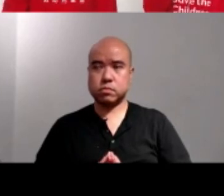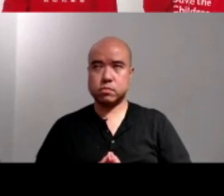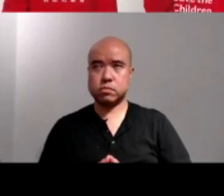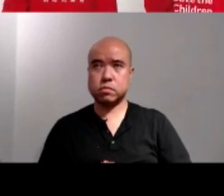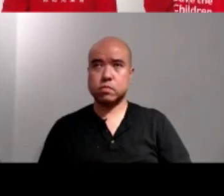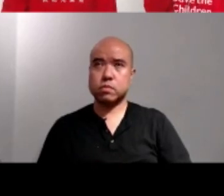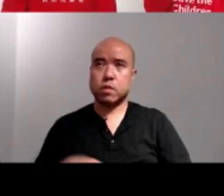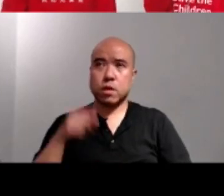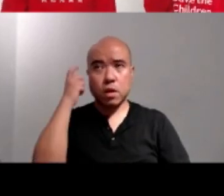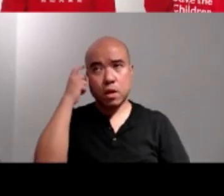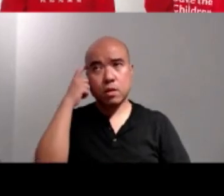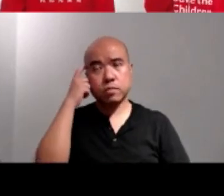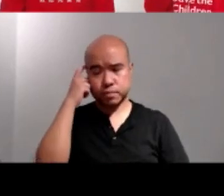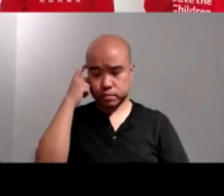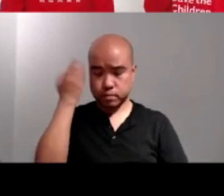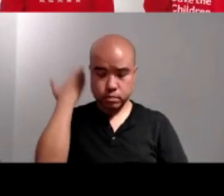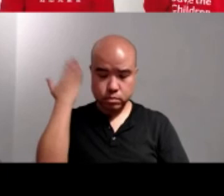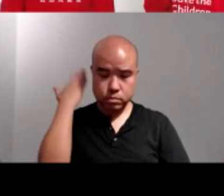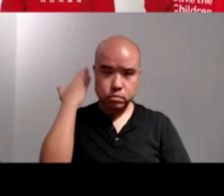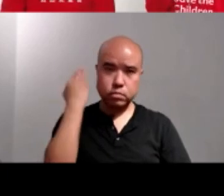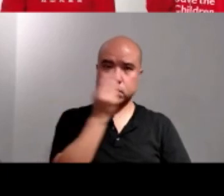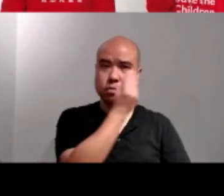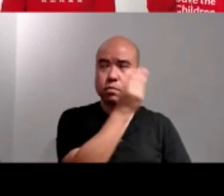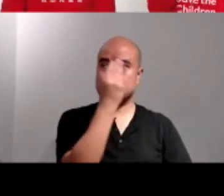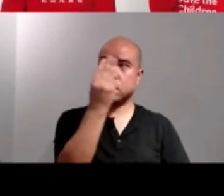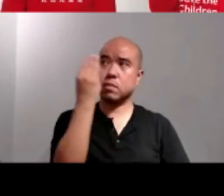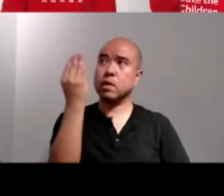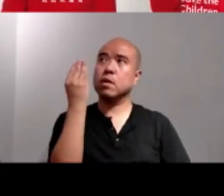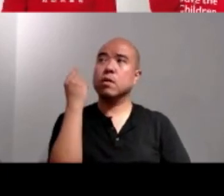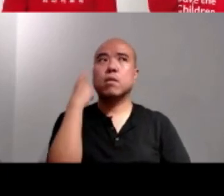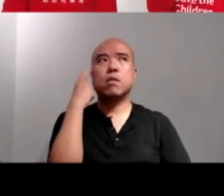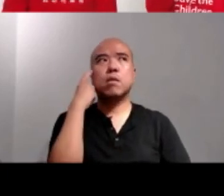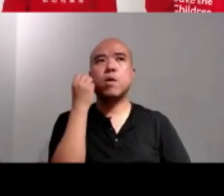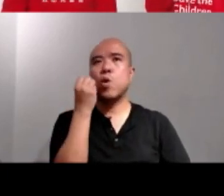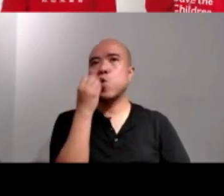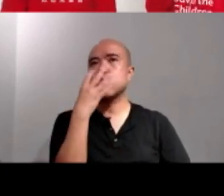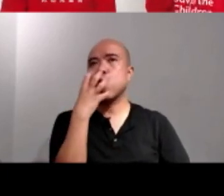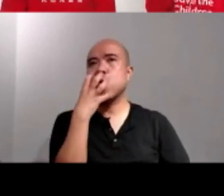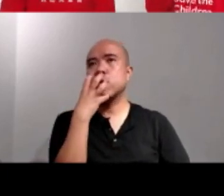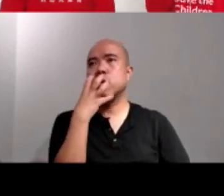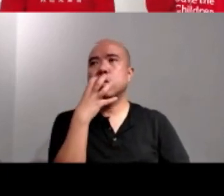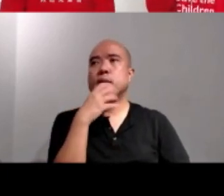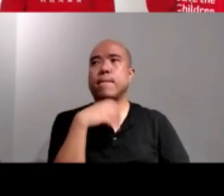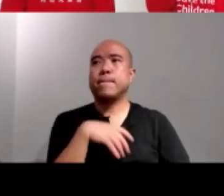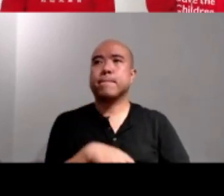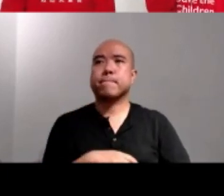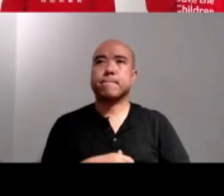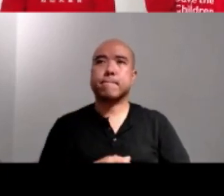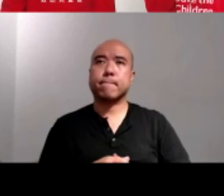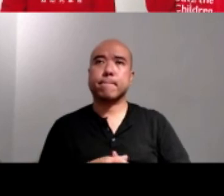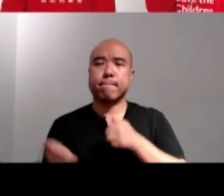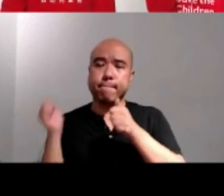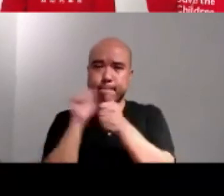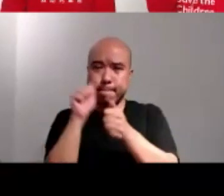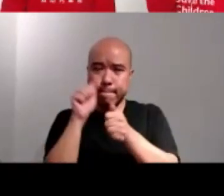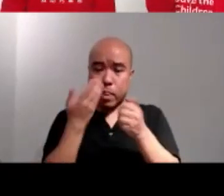度咧？咁其实我哋之前做咗个自发嘅调查，就发现啊，原来其实香港欺凌问题好严重嘅，系点解咧？咁就系有